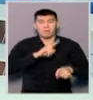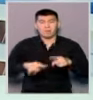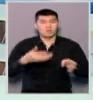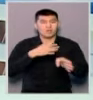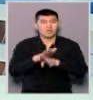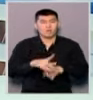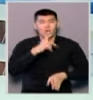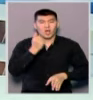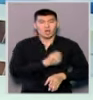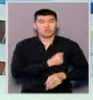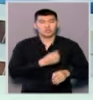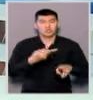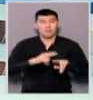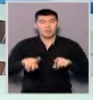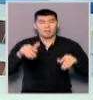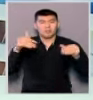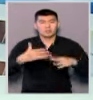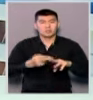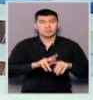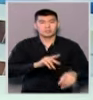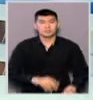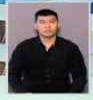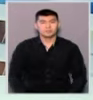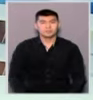оперативности и мужества, решительности и сноровки.